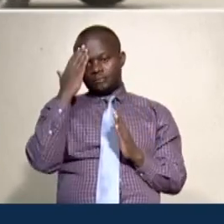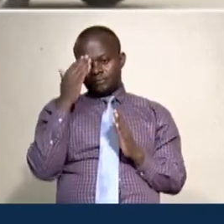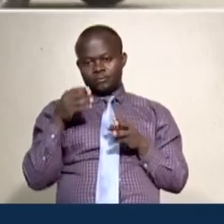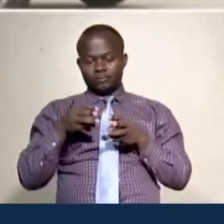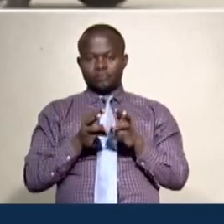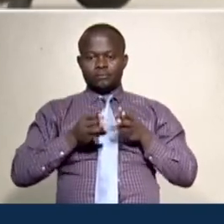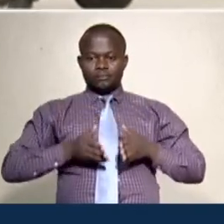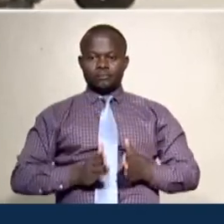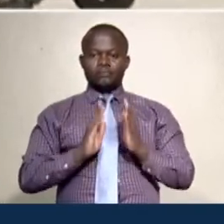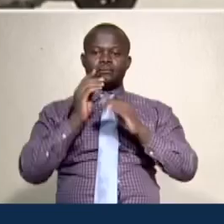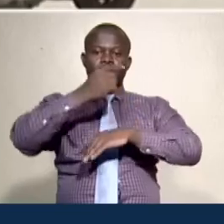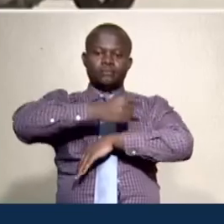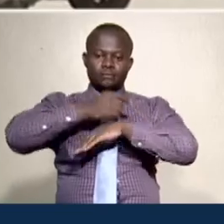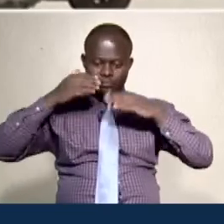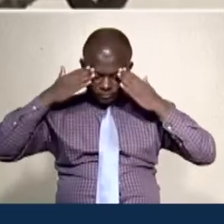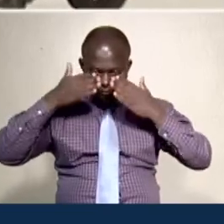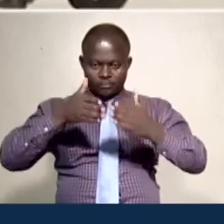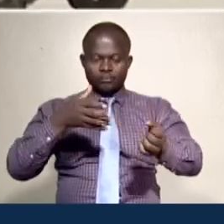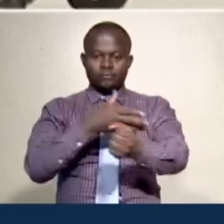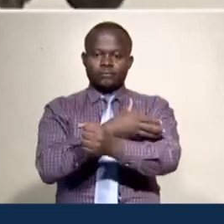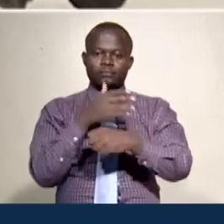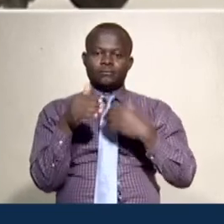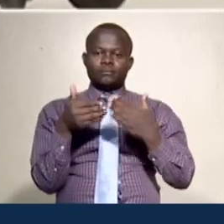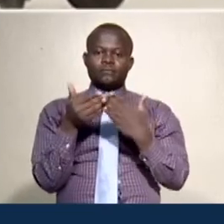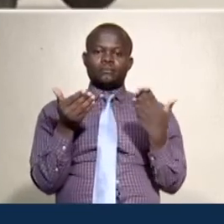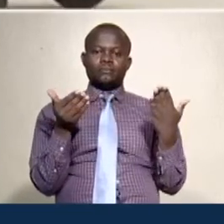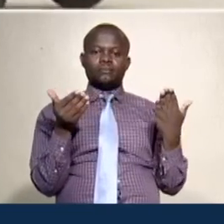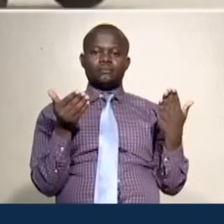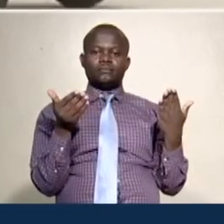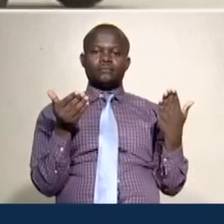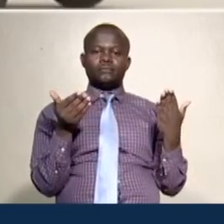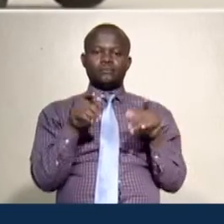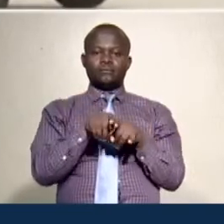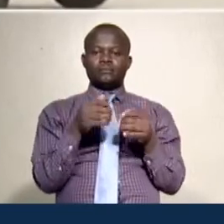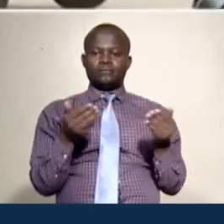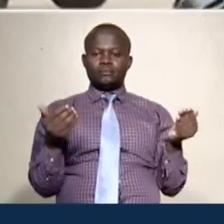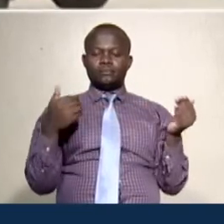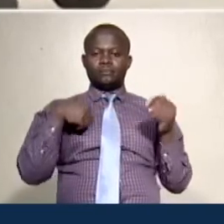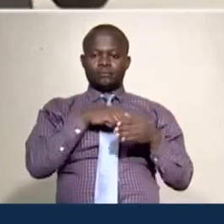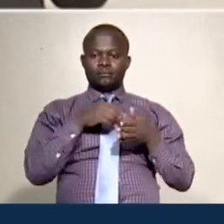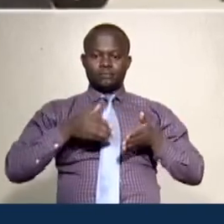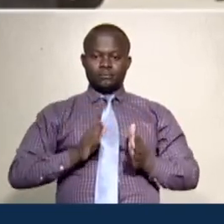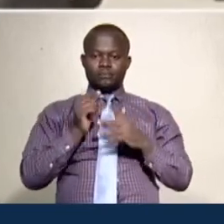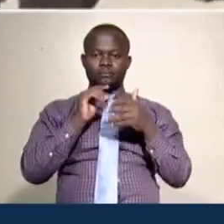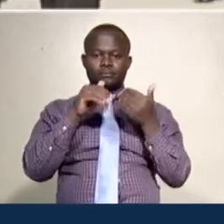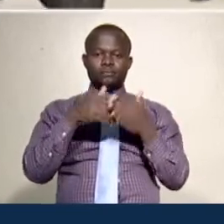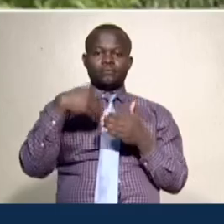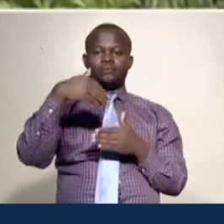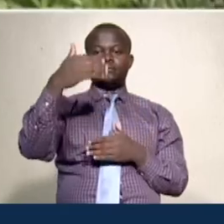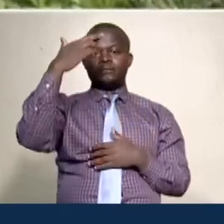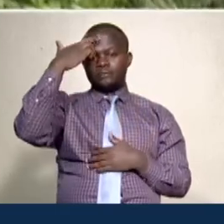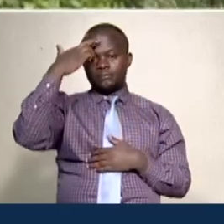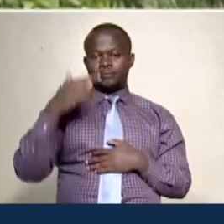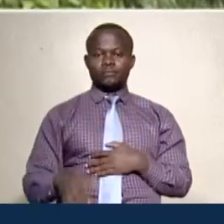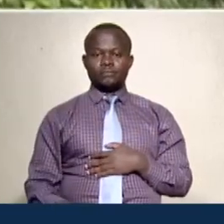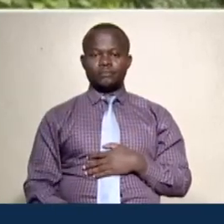ni umunsi rero tugomba gushyiramo imbaraga kugira ngo nejo wundi n'abana n'abadukomokaho ibingibi bagiye bahora babibuka kugira